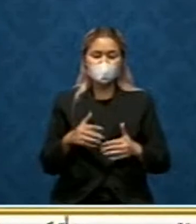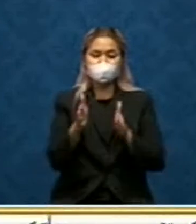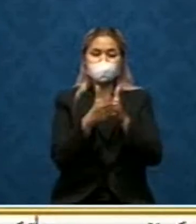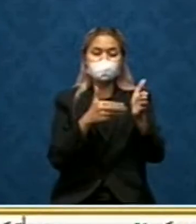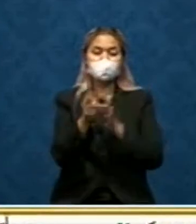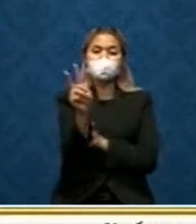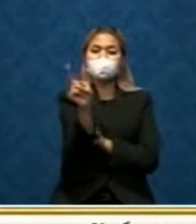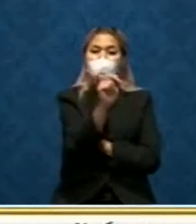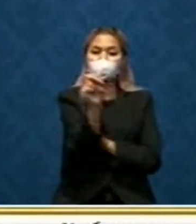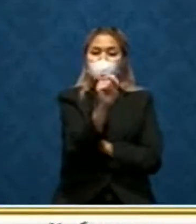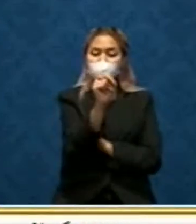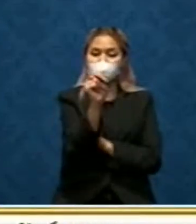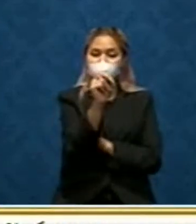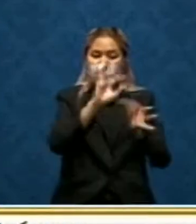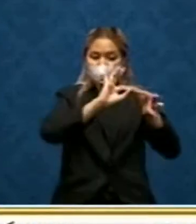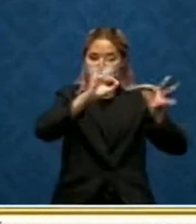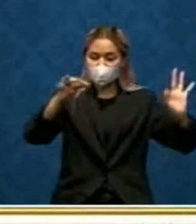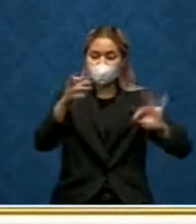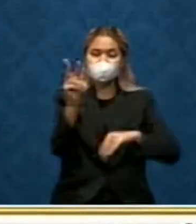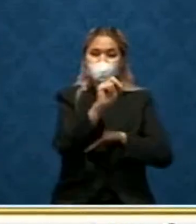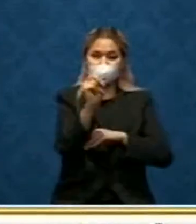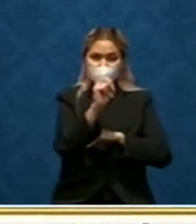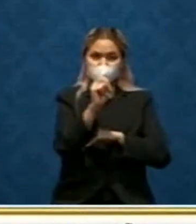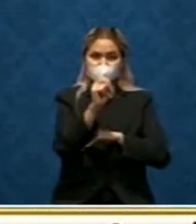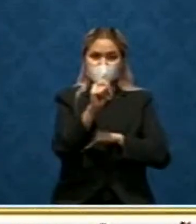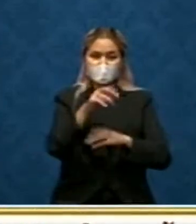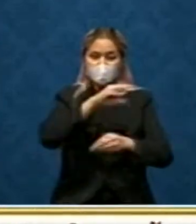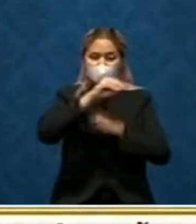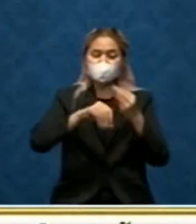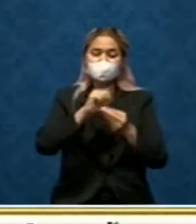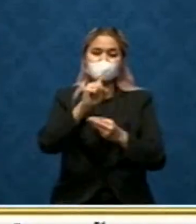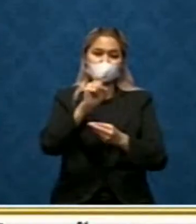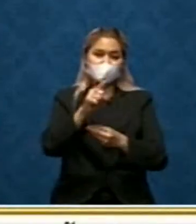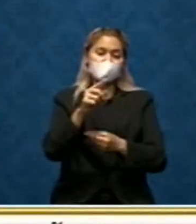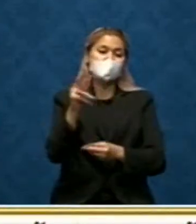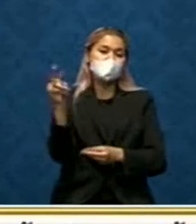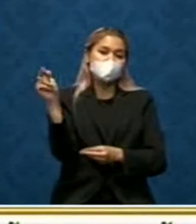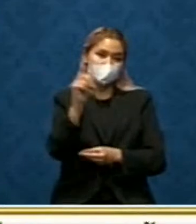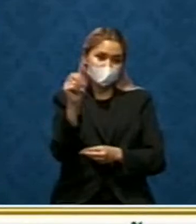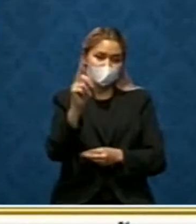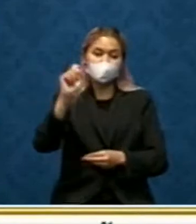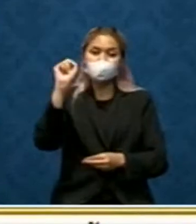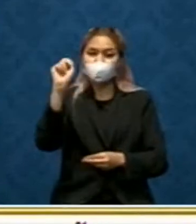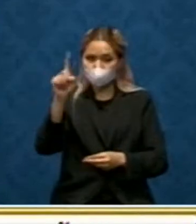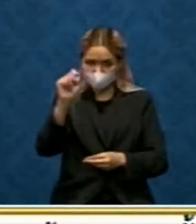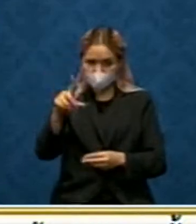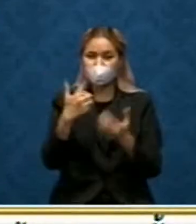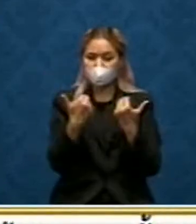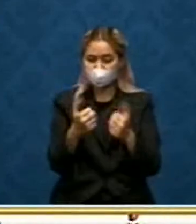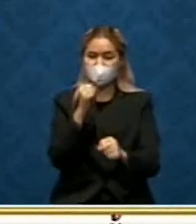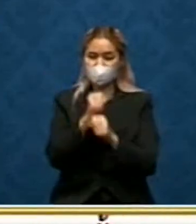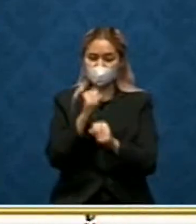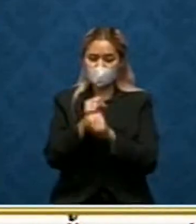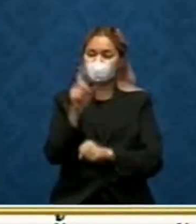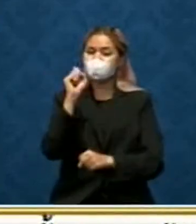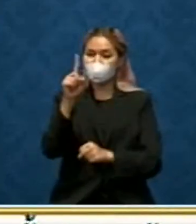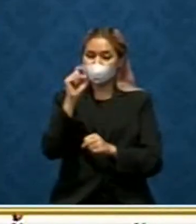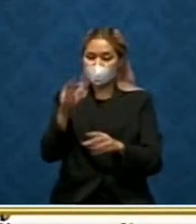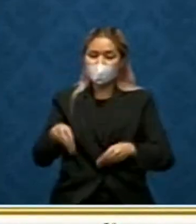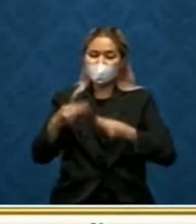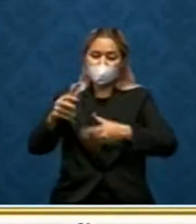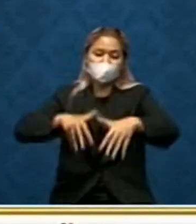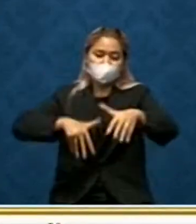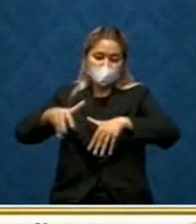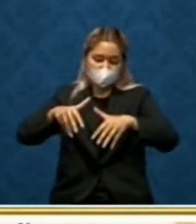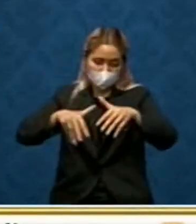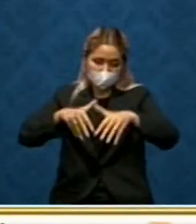กลาวงๆ ก็คอนับายกลุ่มนี้คือนับายเศรกิจนะแะเศรษกิวันนี้จะรบทำให้ประจทนได้ ลืมต้าอะป